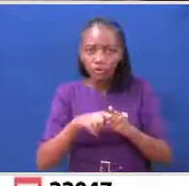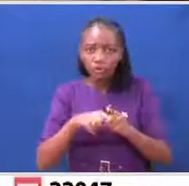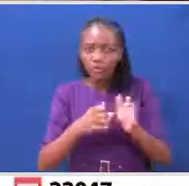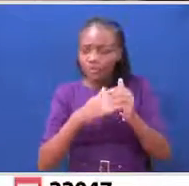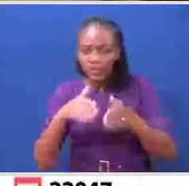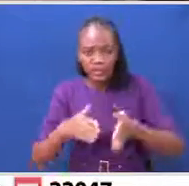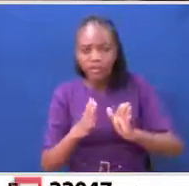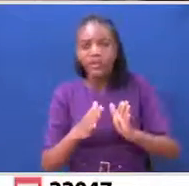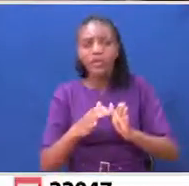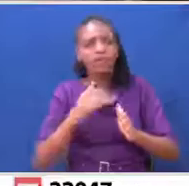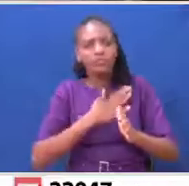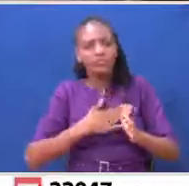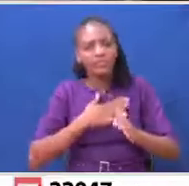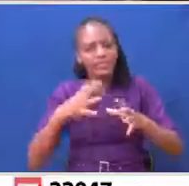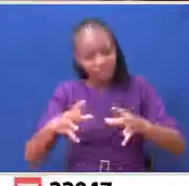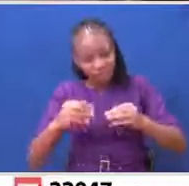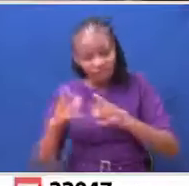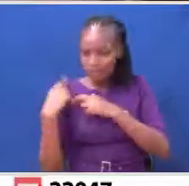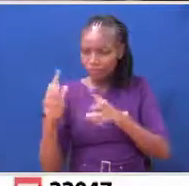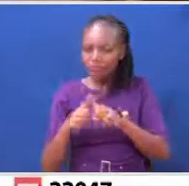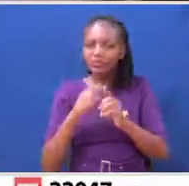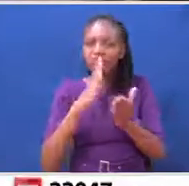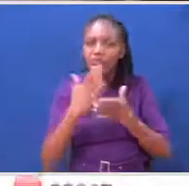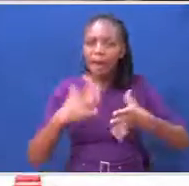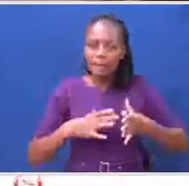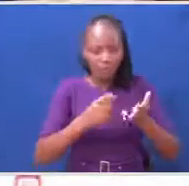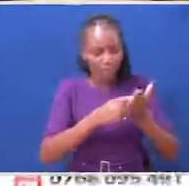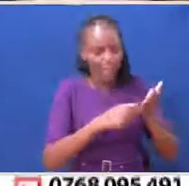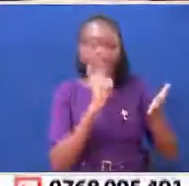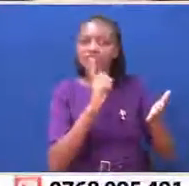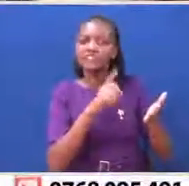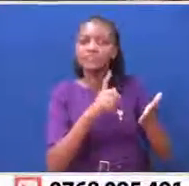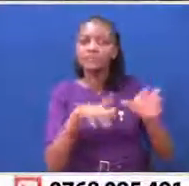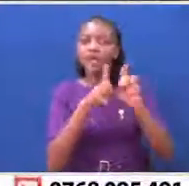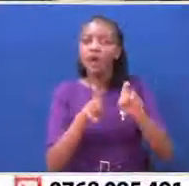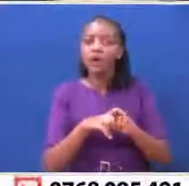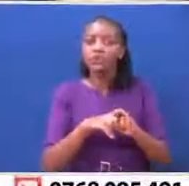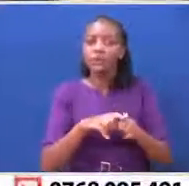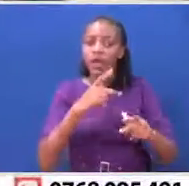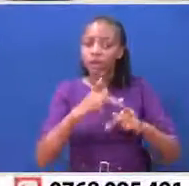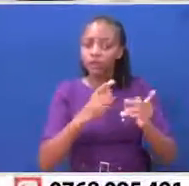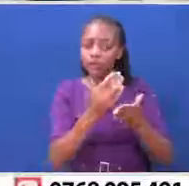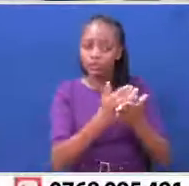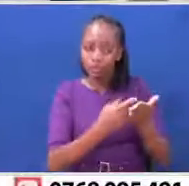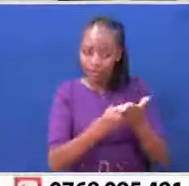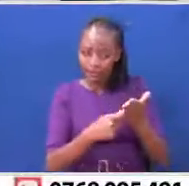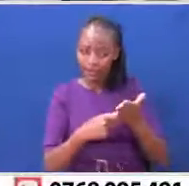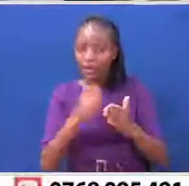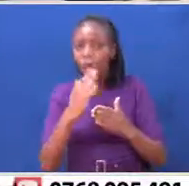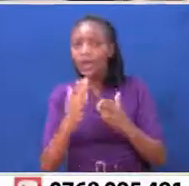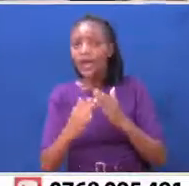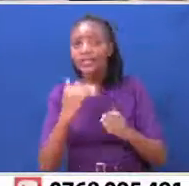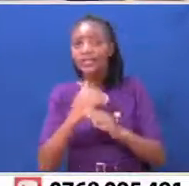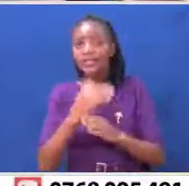the way. Take over na tuhakikishe ya kwamba tumepitisha mambo haya. Mchakato wa ukusanyaji saini utakamilika ndani ya